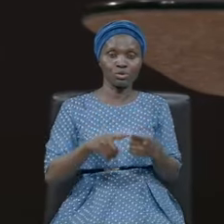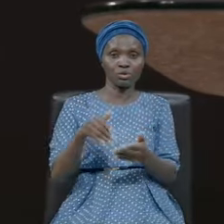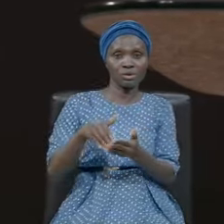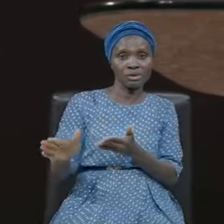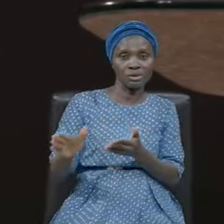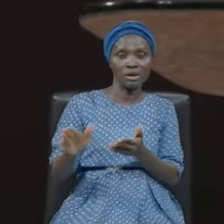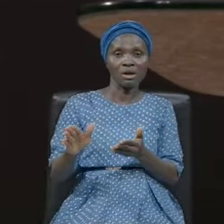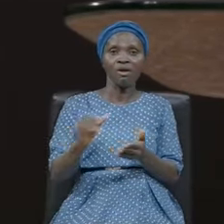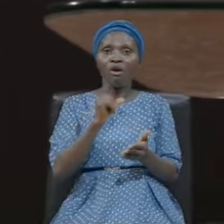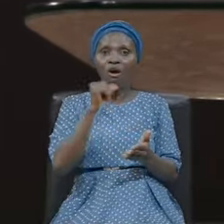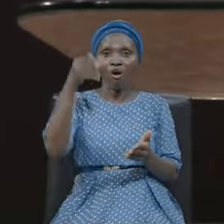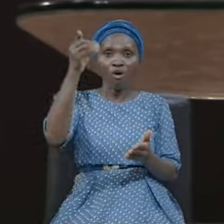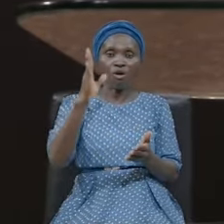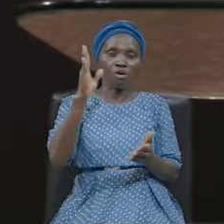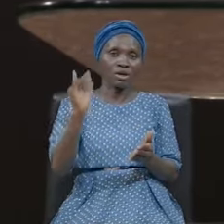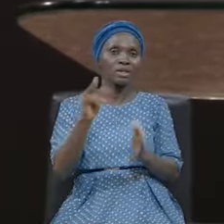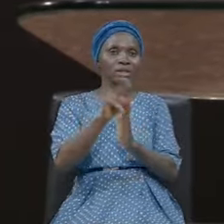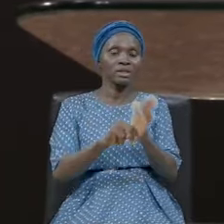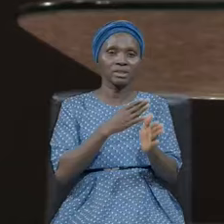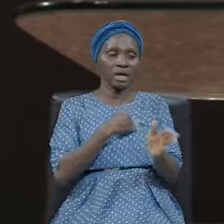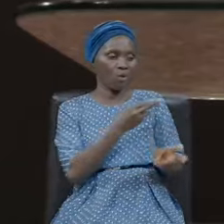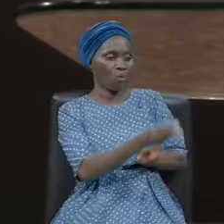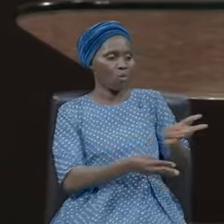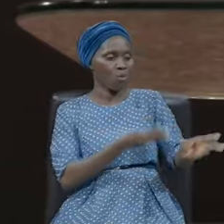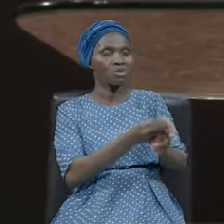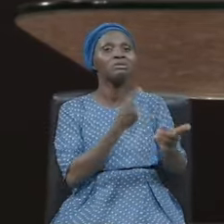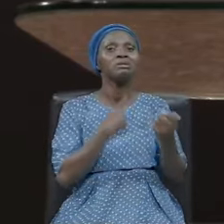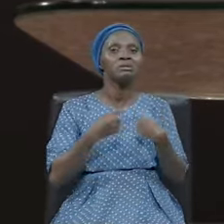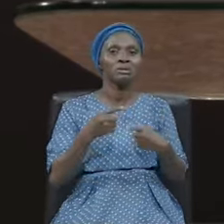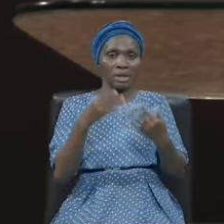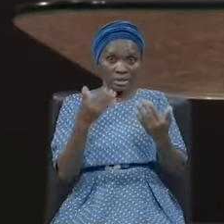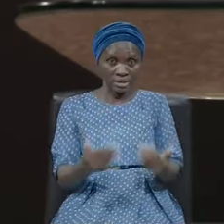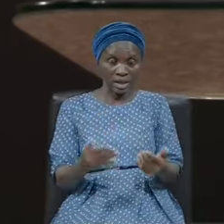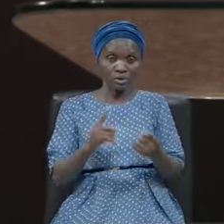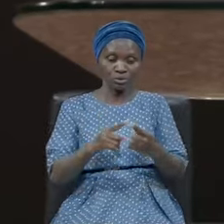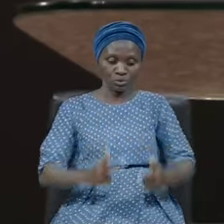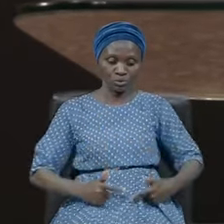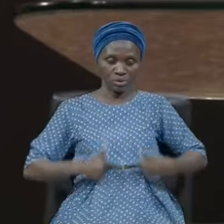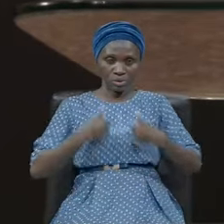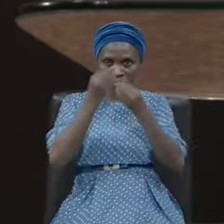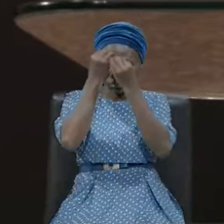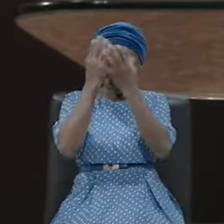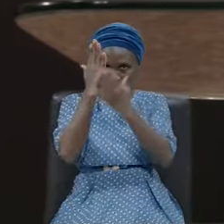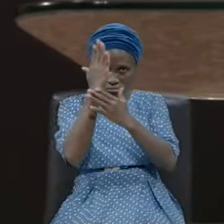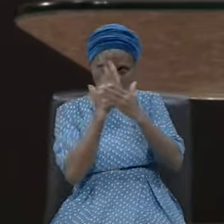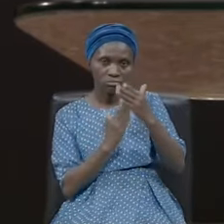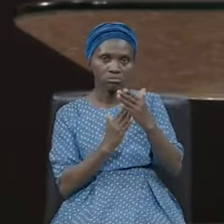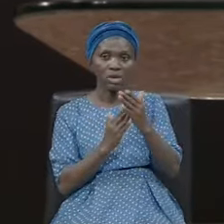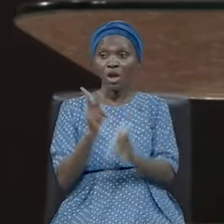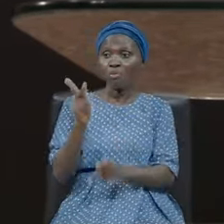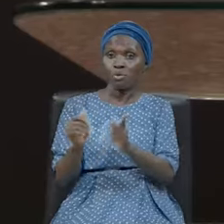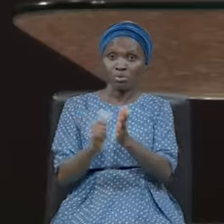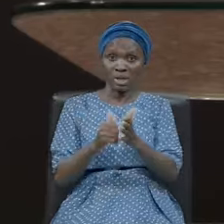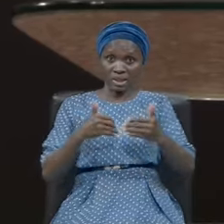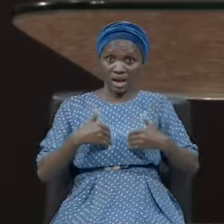aux convoitises mondaines et à vivre dans le siècle présent selon la sagesse. Les gens qui ont la grâce vivent